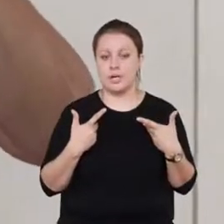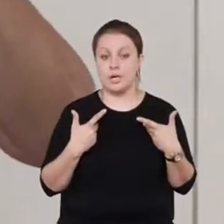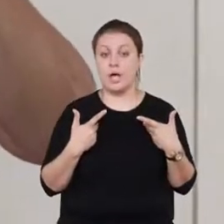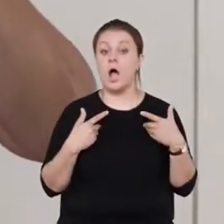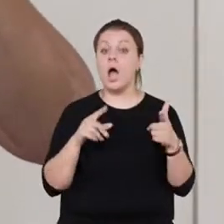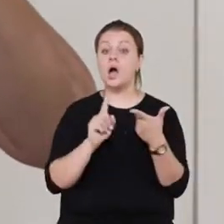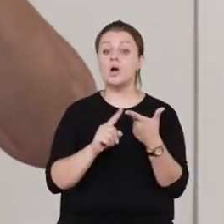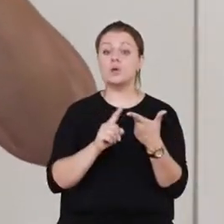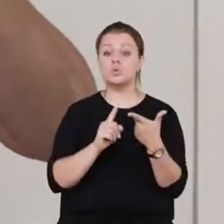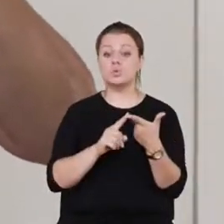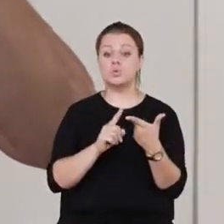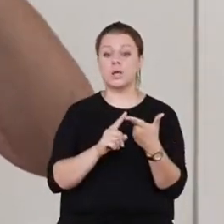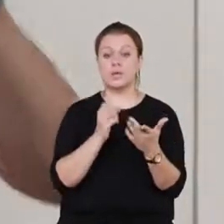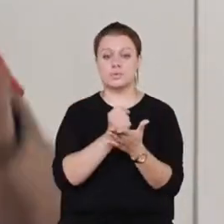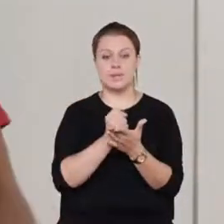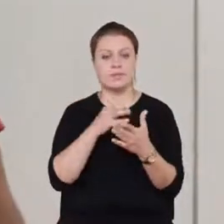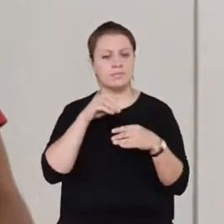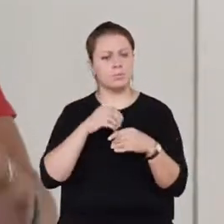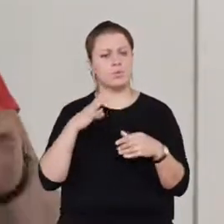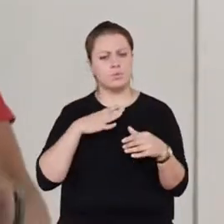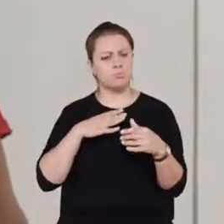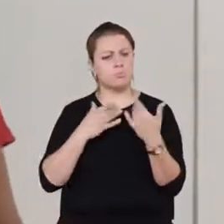różne, no to oczywiście